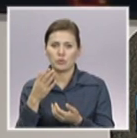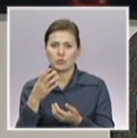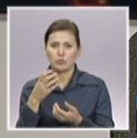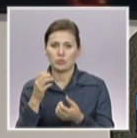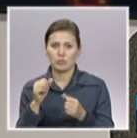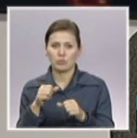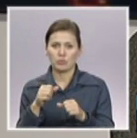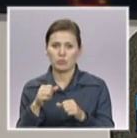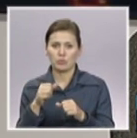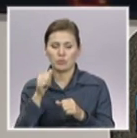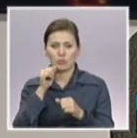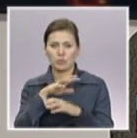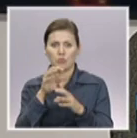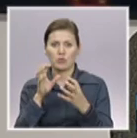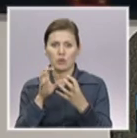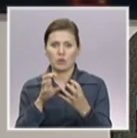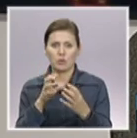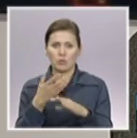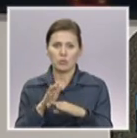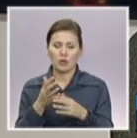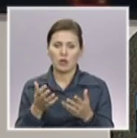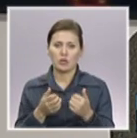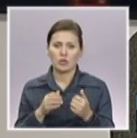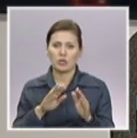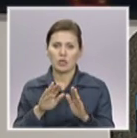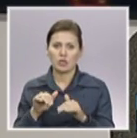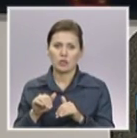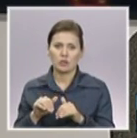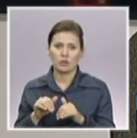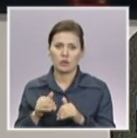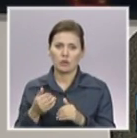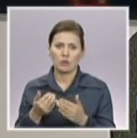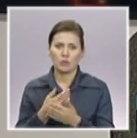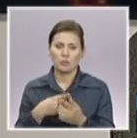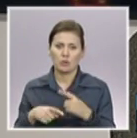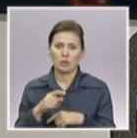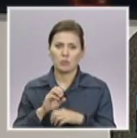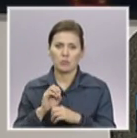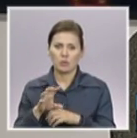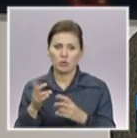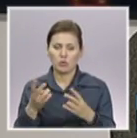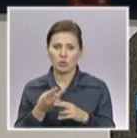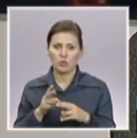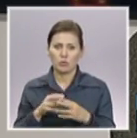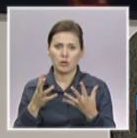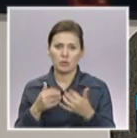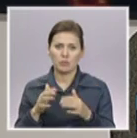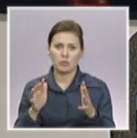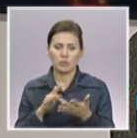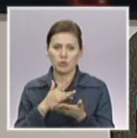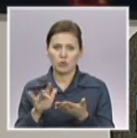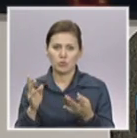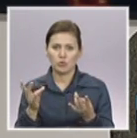ертең ол автобустың бәрін кредитке алғаннан кейін қайтару керек қой, соның бәрін расчет жасап,